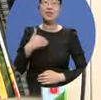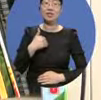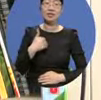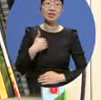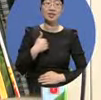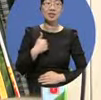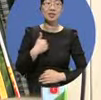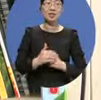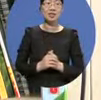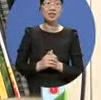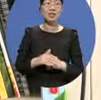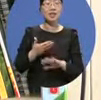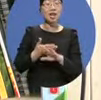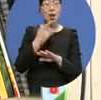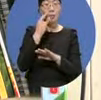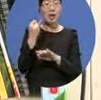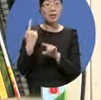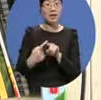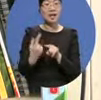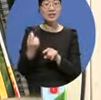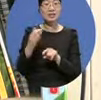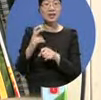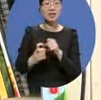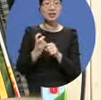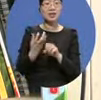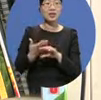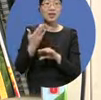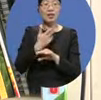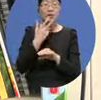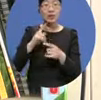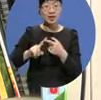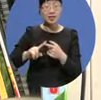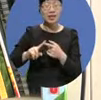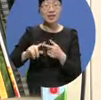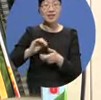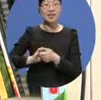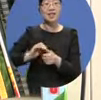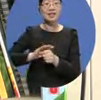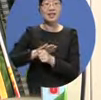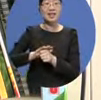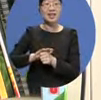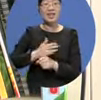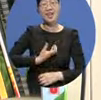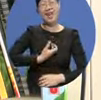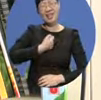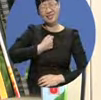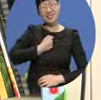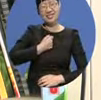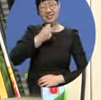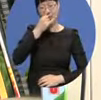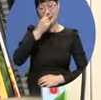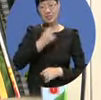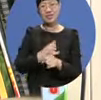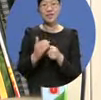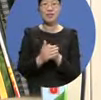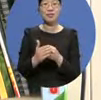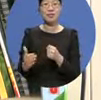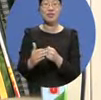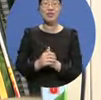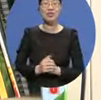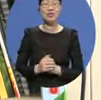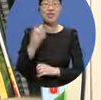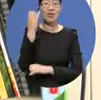저는 다른 엄마들도 마찬가지지만 20년 이상 영어에 대한 그 짝사랑의 한이 맺혀가지고